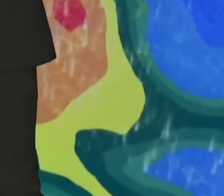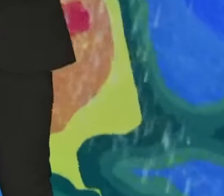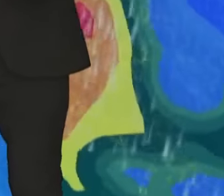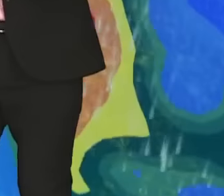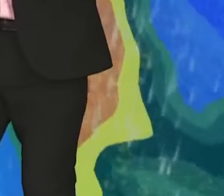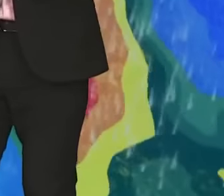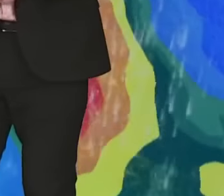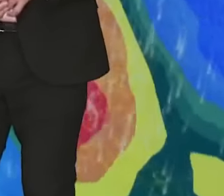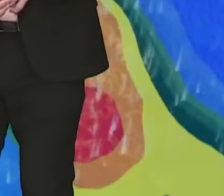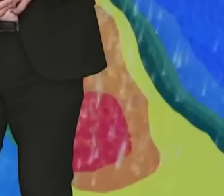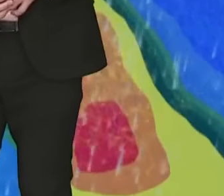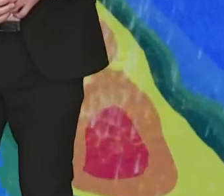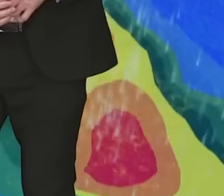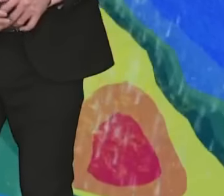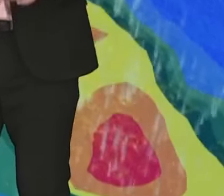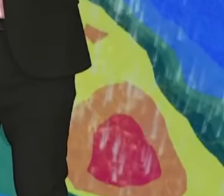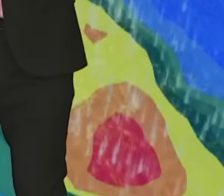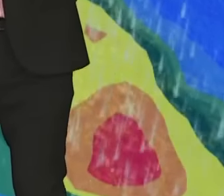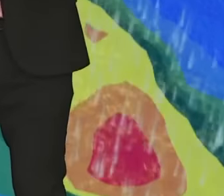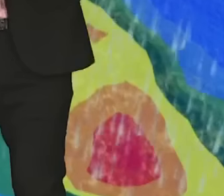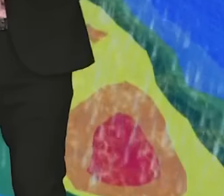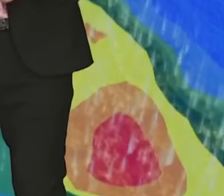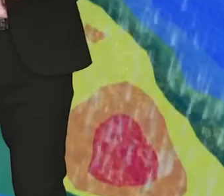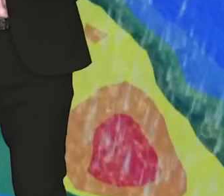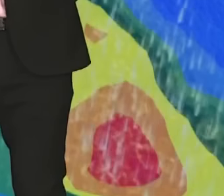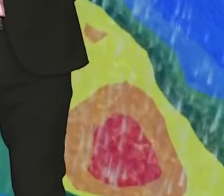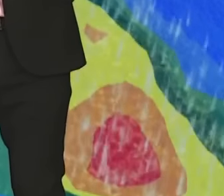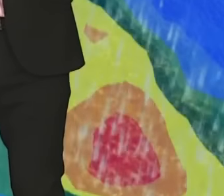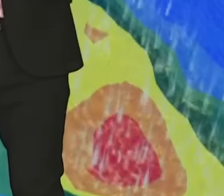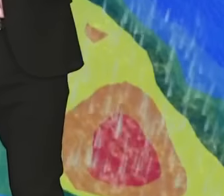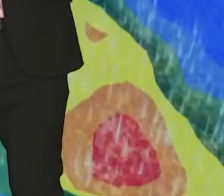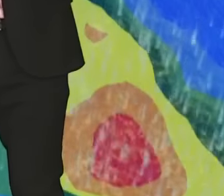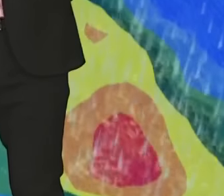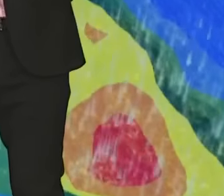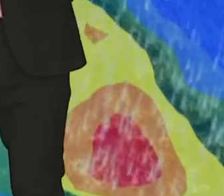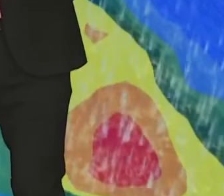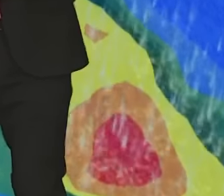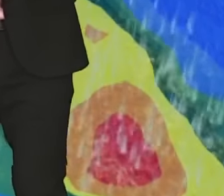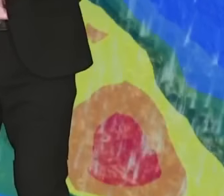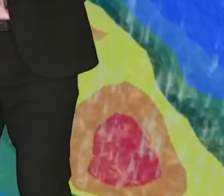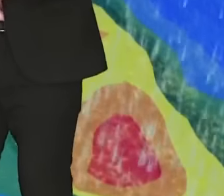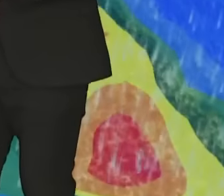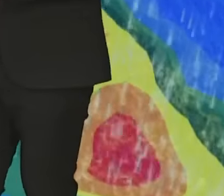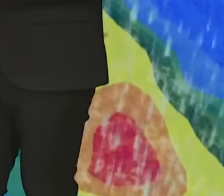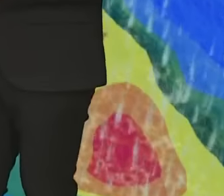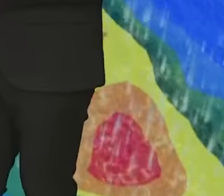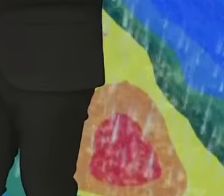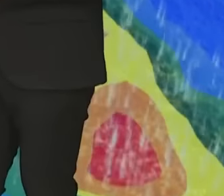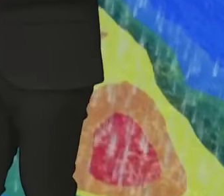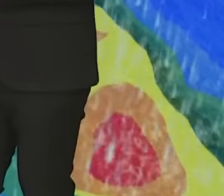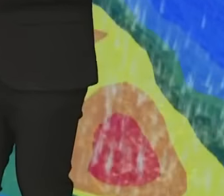sa hapon hanggang sa gabi. Kaya po ang ating paalala, maging maingat pa rin po dahil posible pa yung mga pagbaha